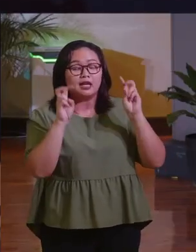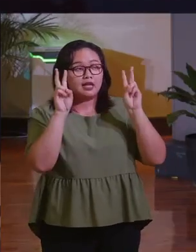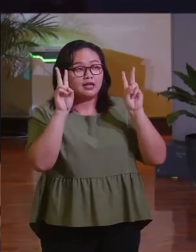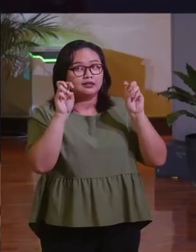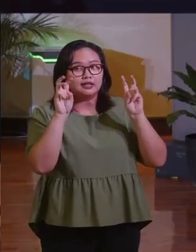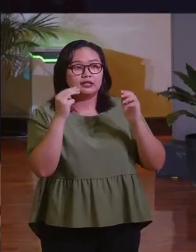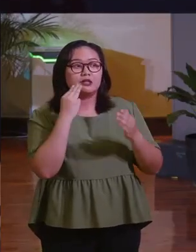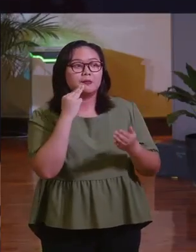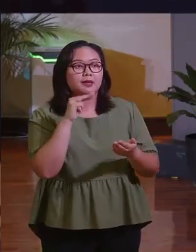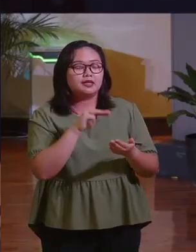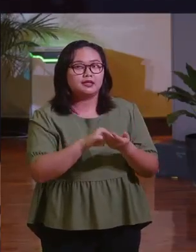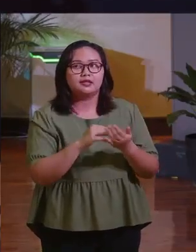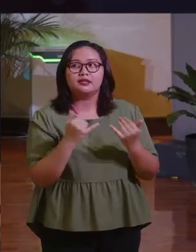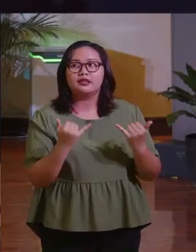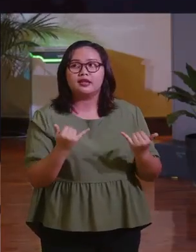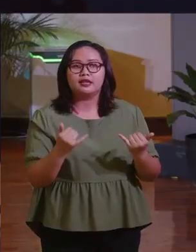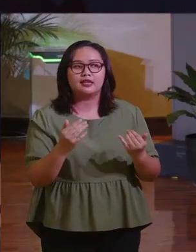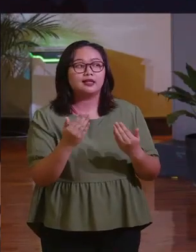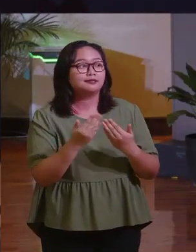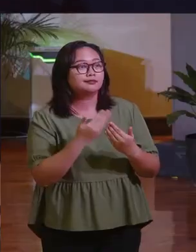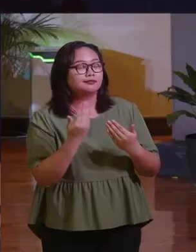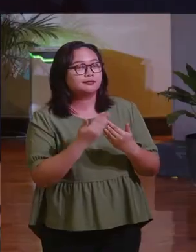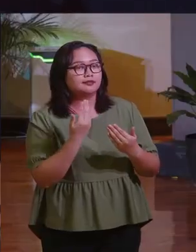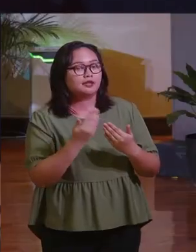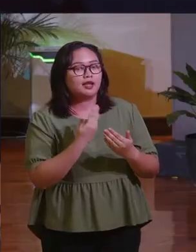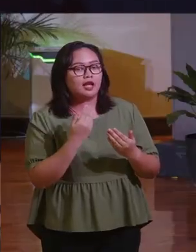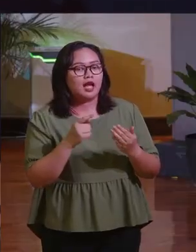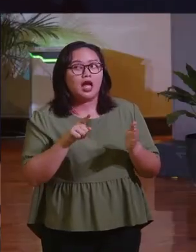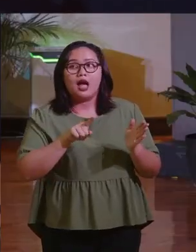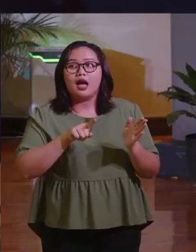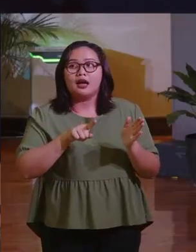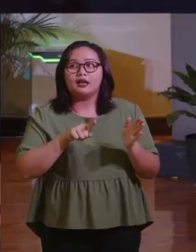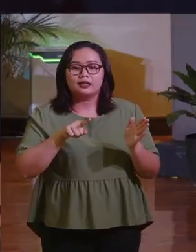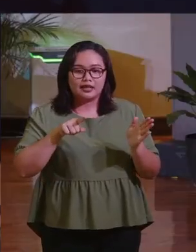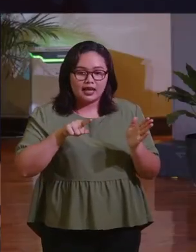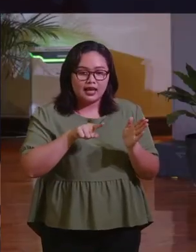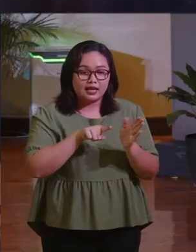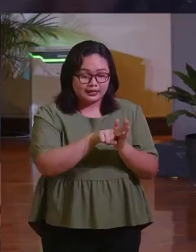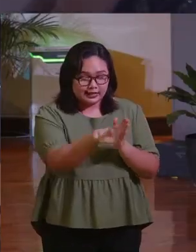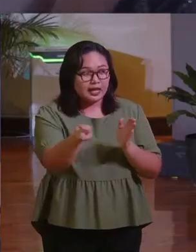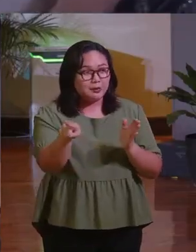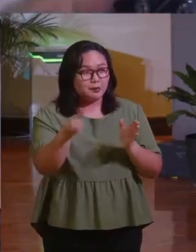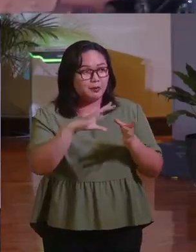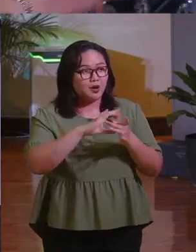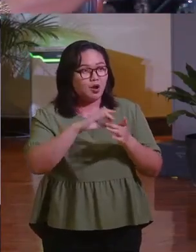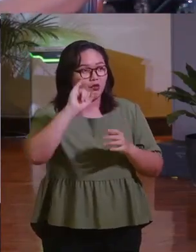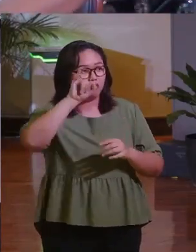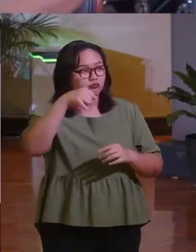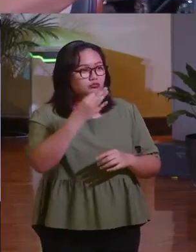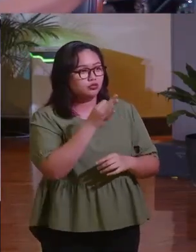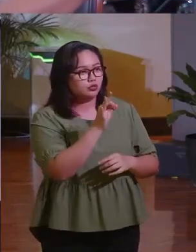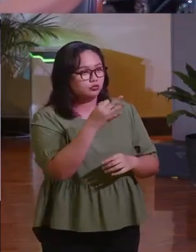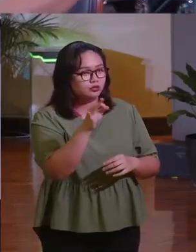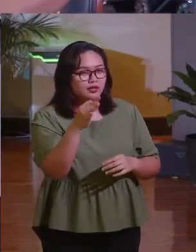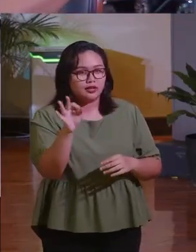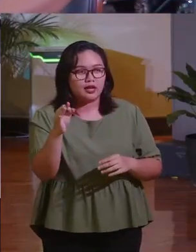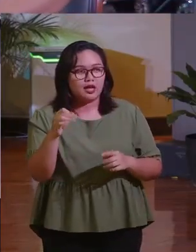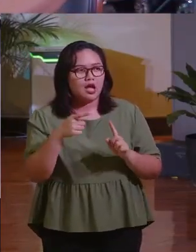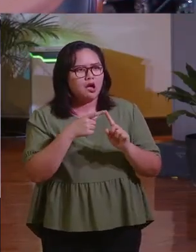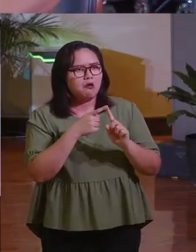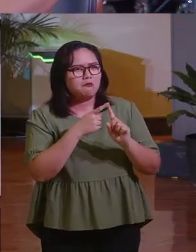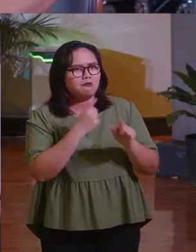natin sa hapong ito ay napakasimple, ang paglisan ni Jonah sa presensya